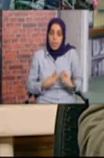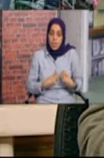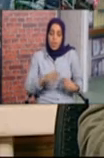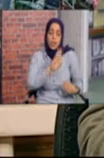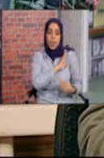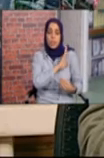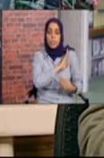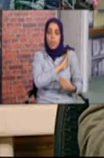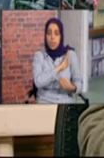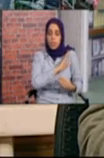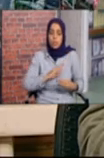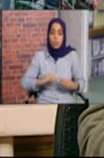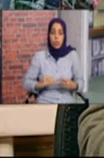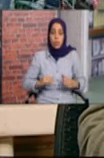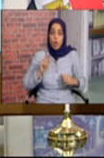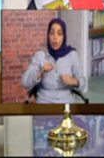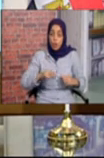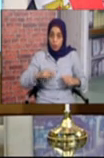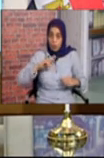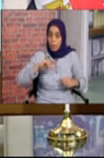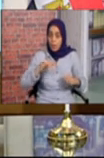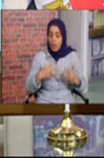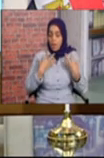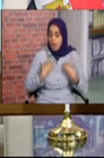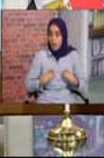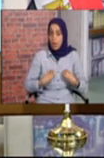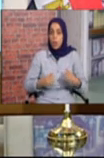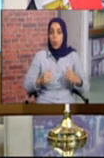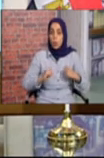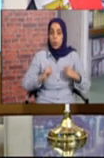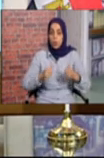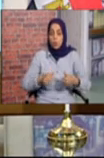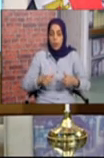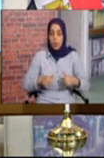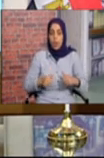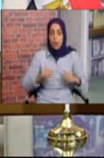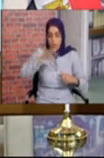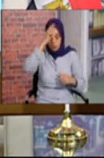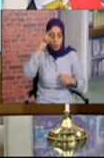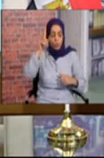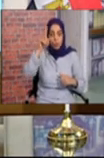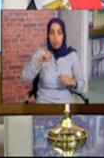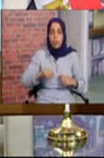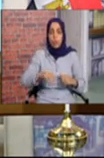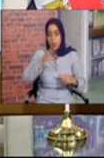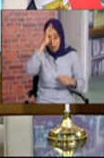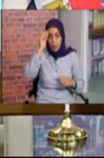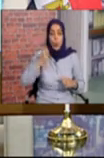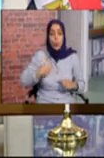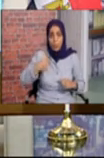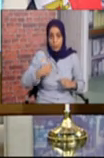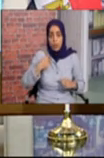العسكري الاستراتيجي. النهاردة أنا لما بأهل القوات المسلحة، وإن شاء الله يعني نبارك لهم لأنهم